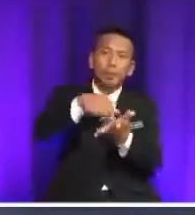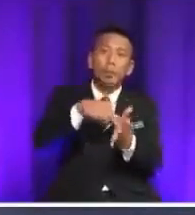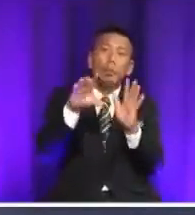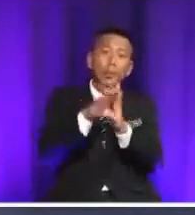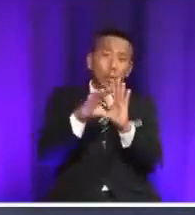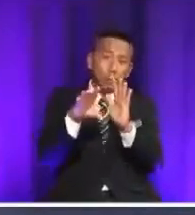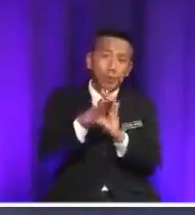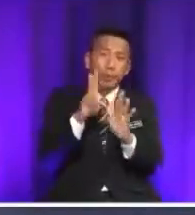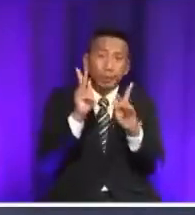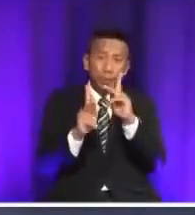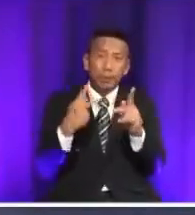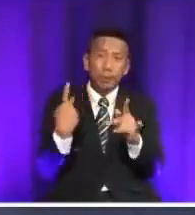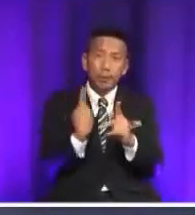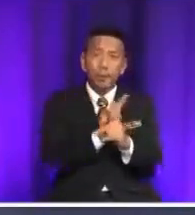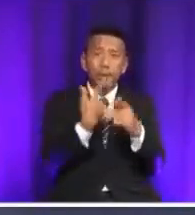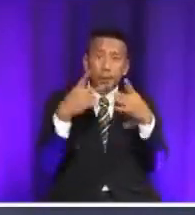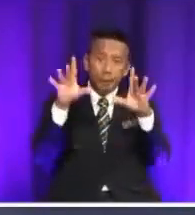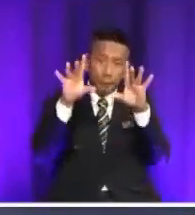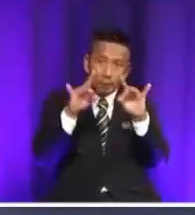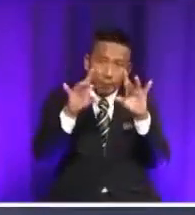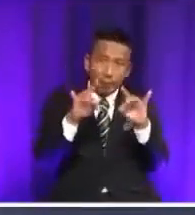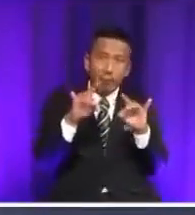kalau kita tidak melihat